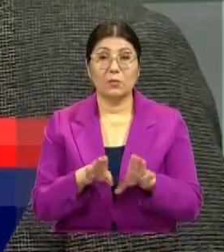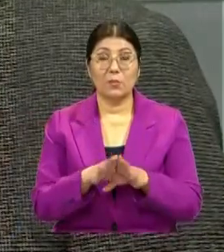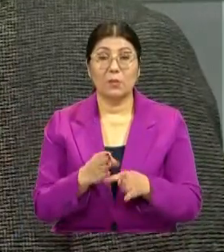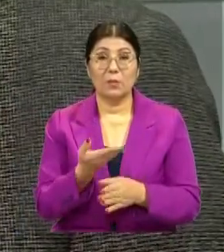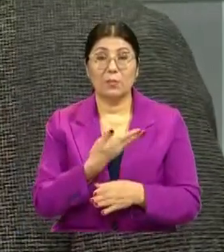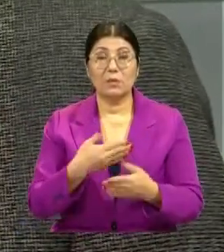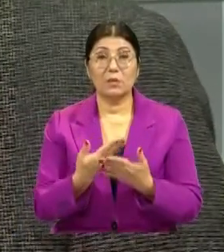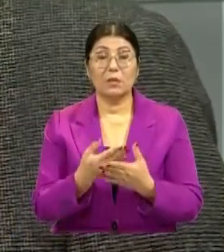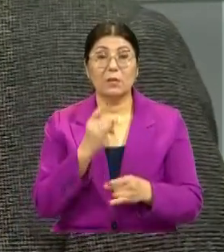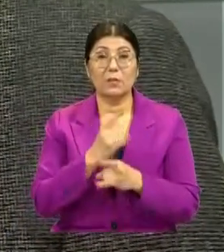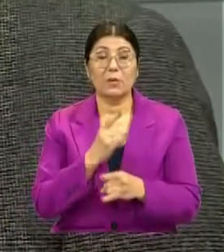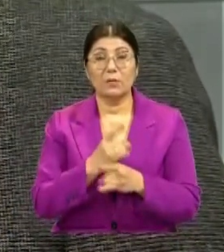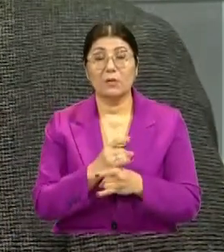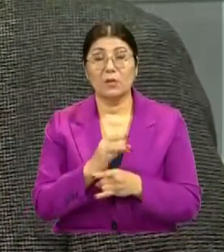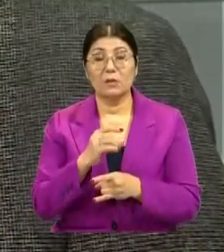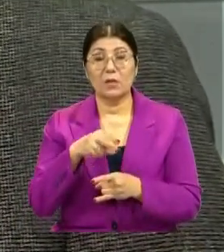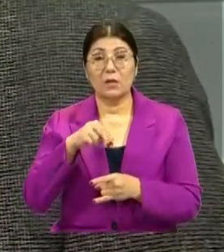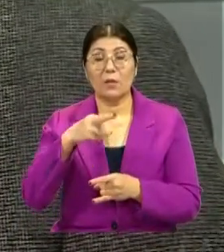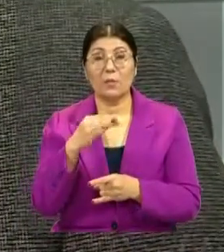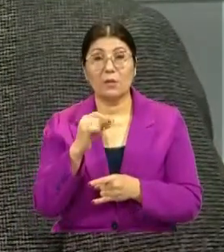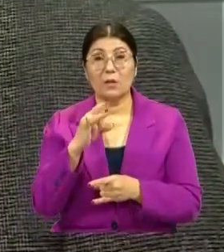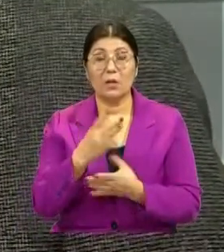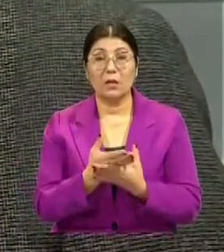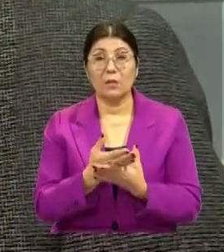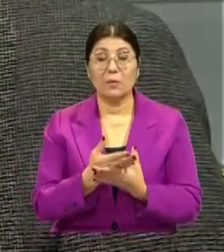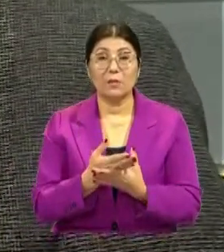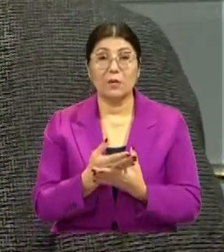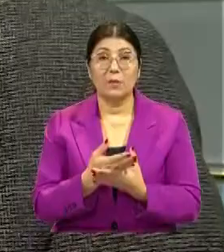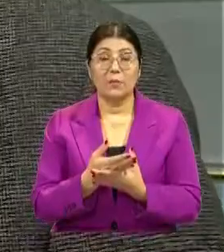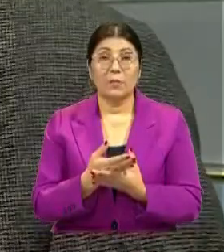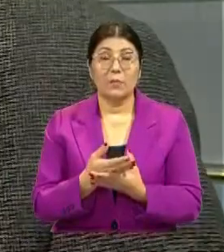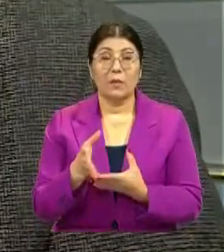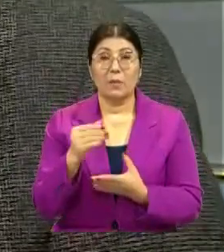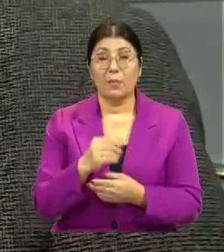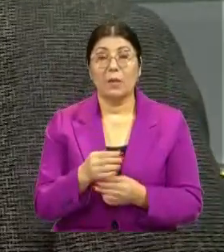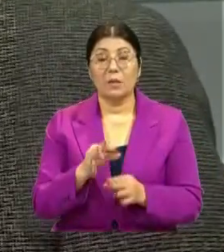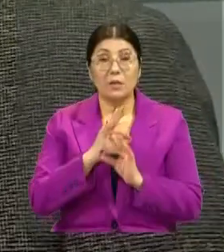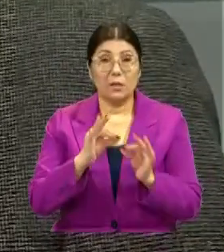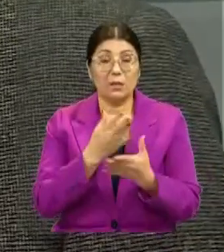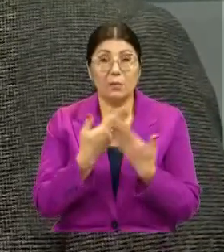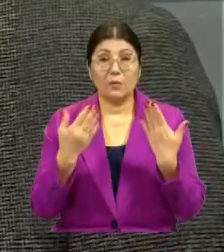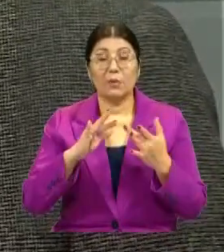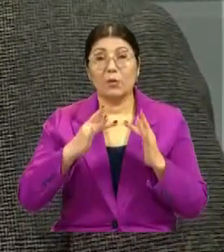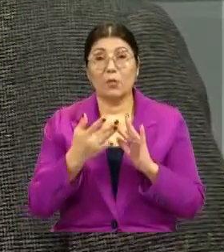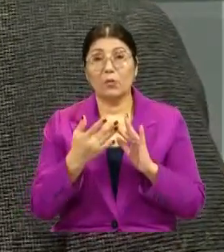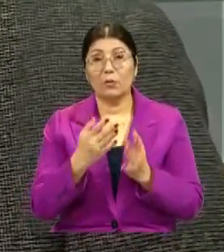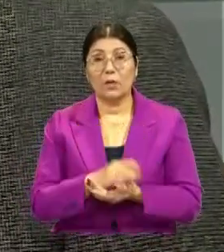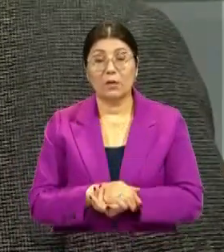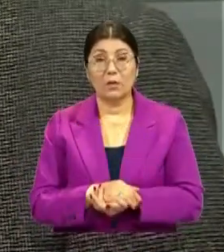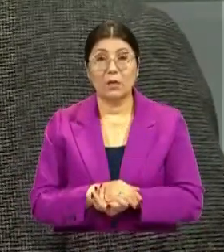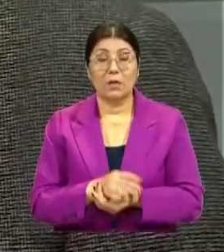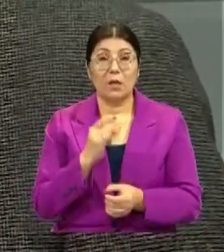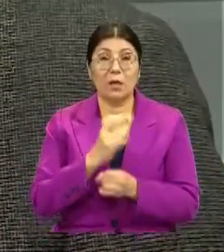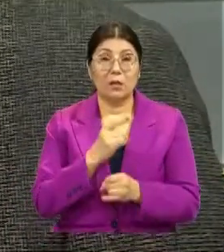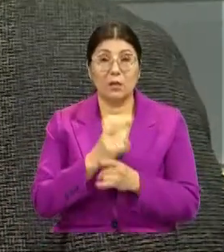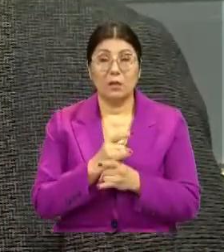біз жалған сарапшылар ретінде сипаттардың құбылысқа там болмаймыз. Олар онлайн платформаларда